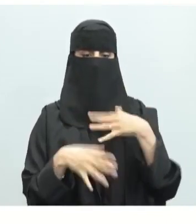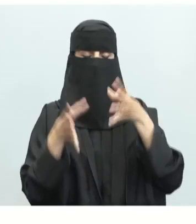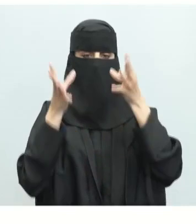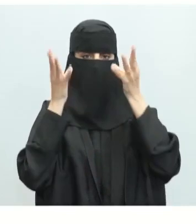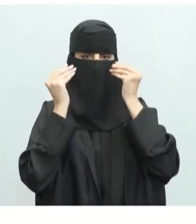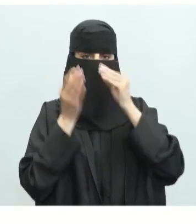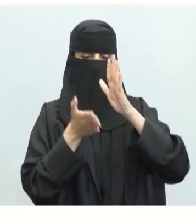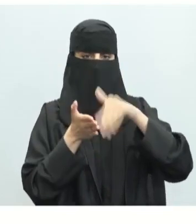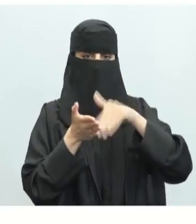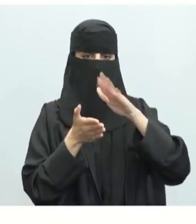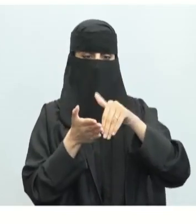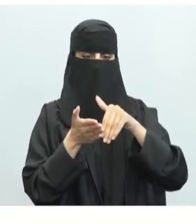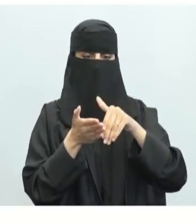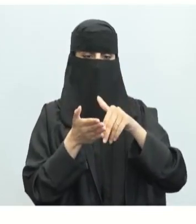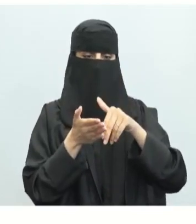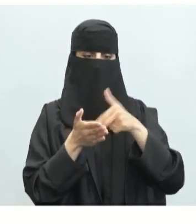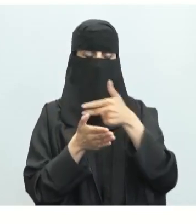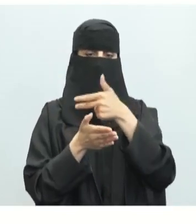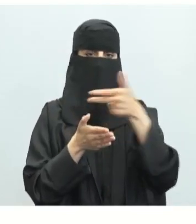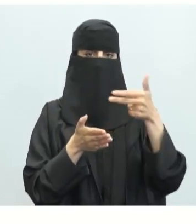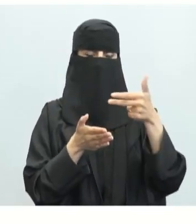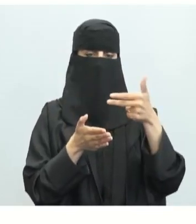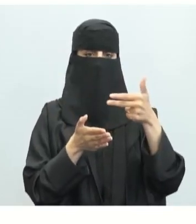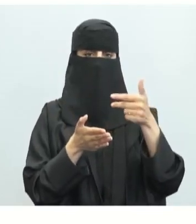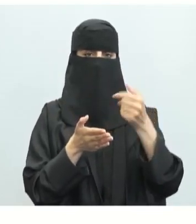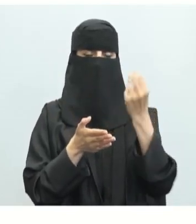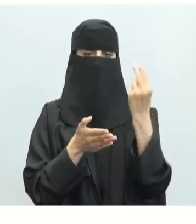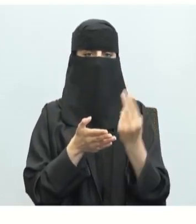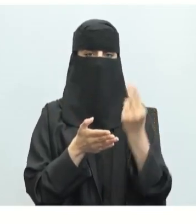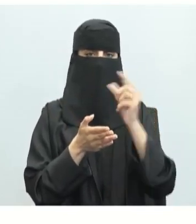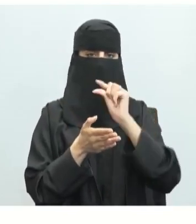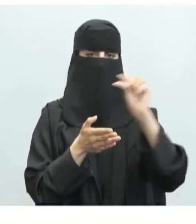حفظت لدينا فراغ غير بيتين.